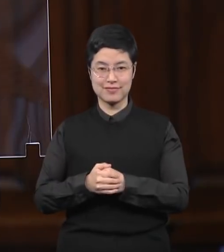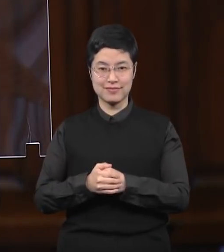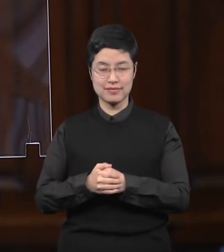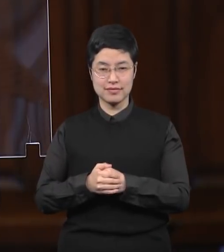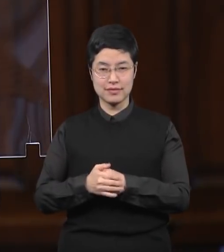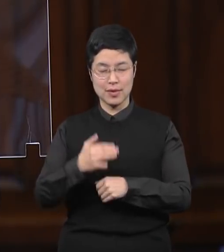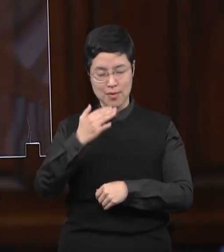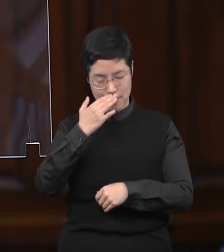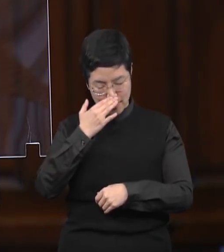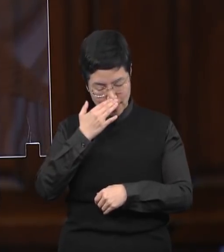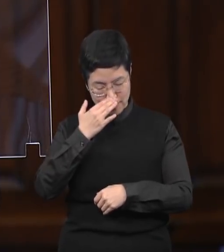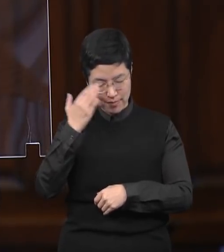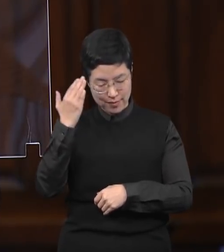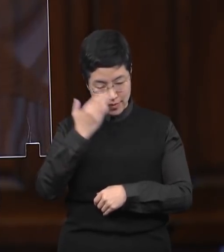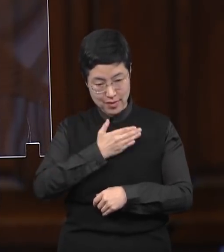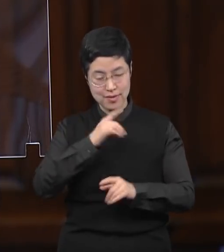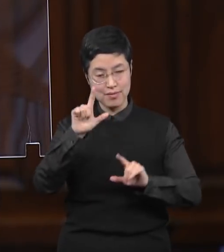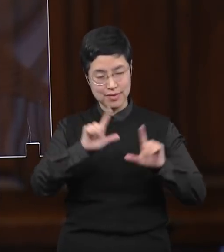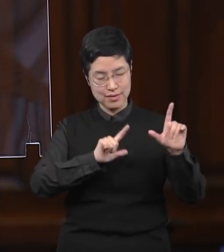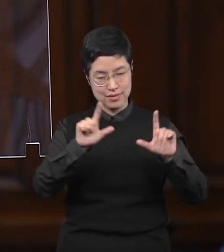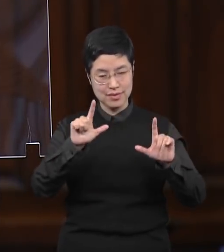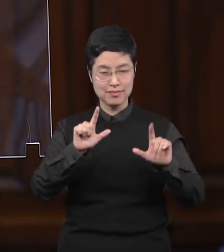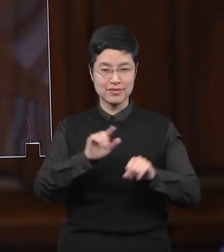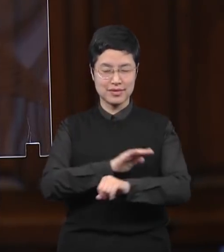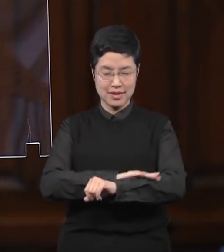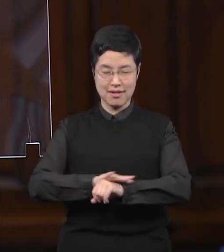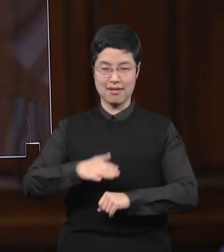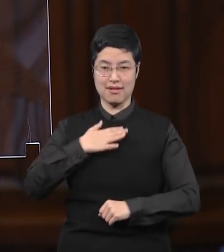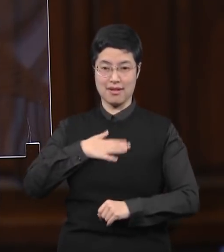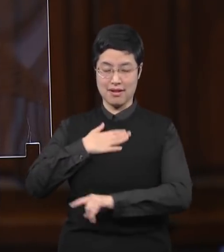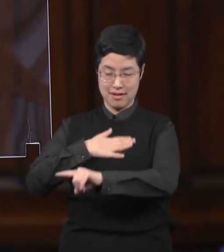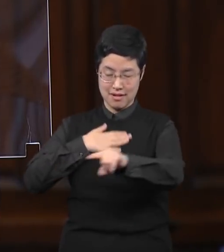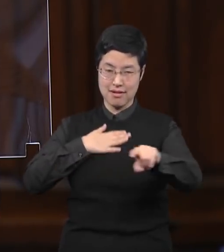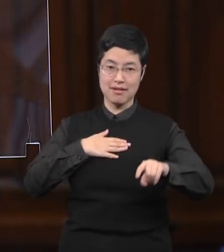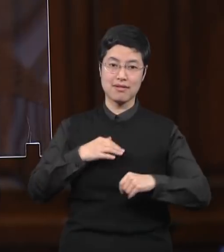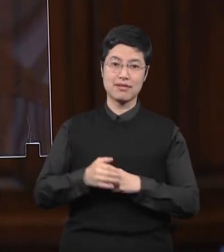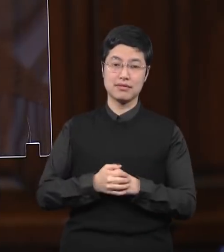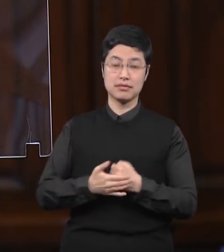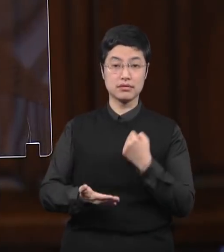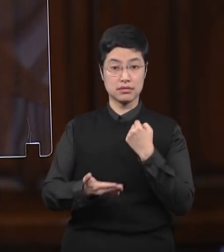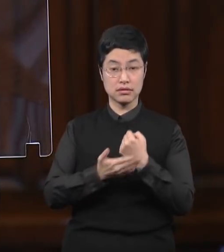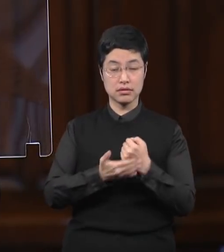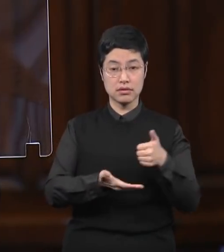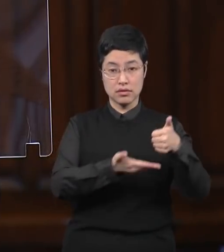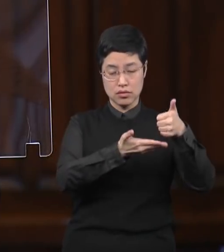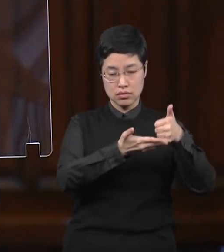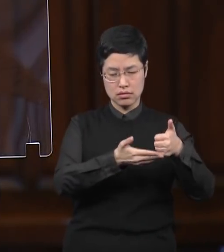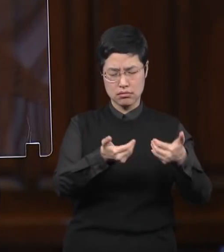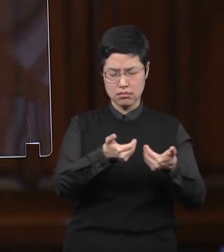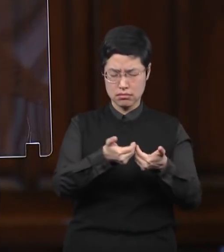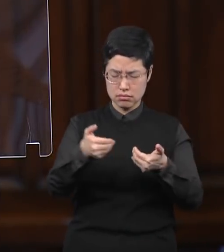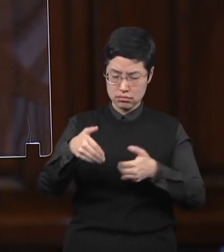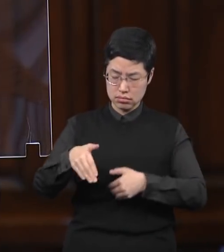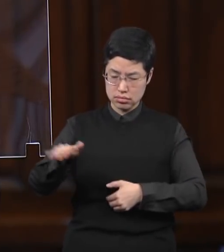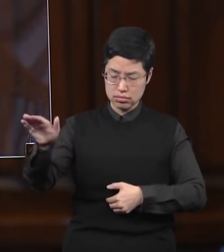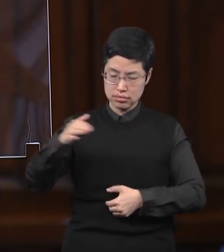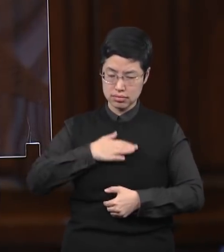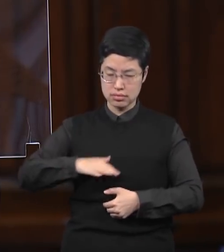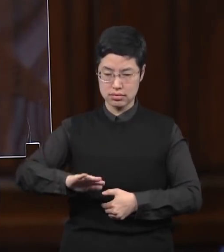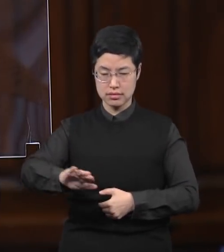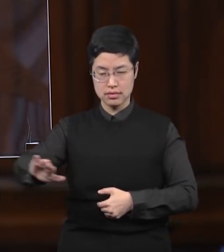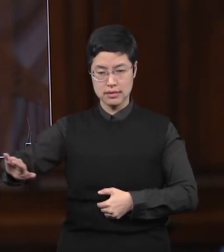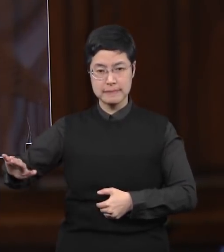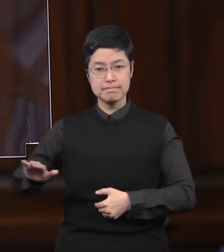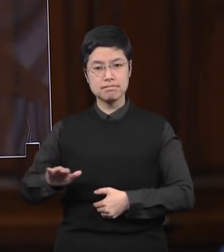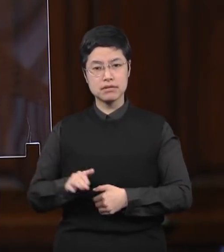검소함은 잘 알려져 있습니다. 그러기에 주기영님을 보내드리는 우리는